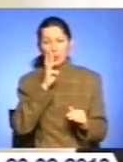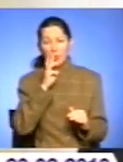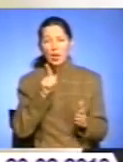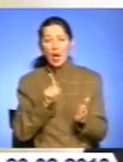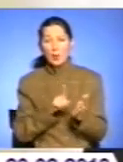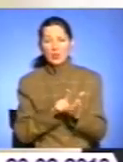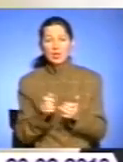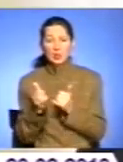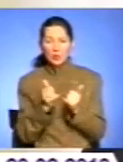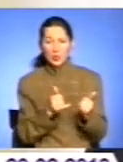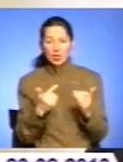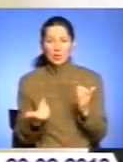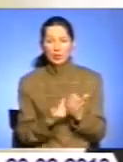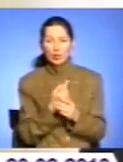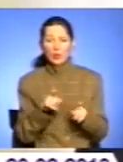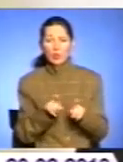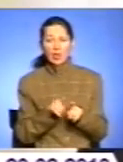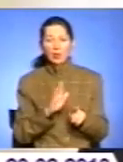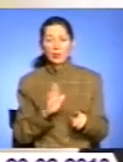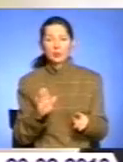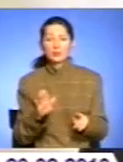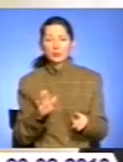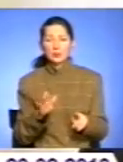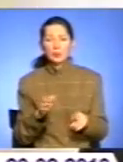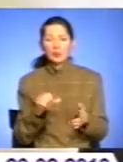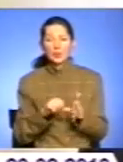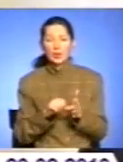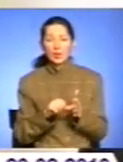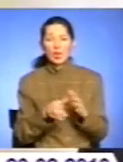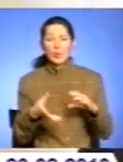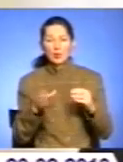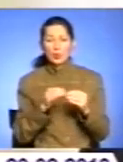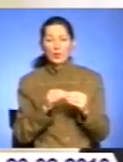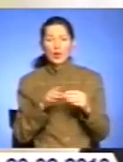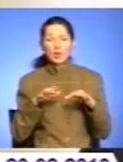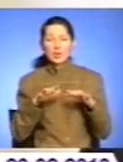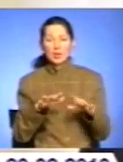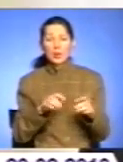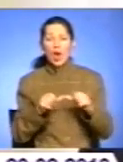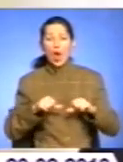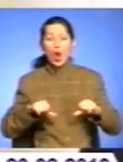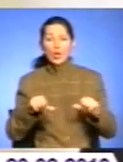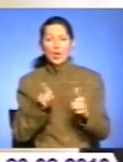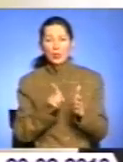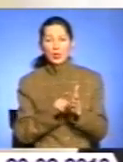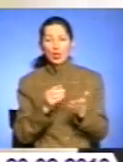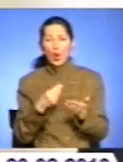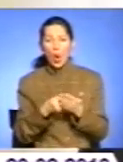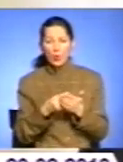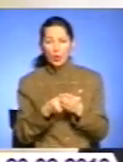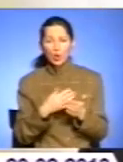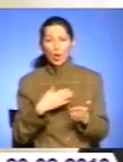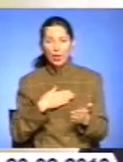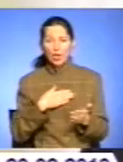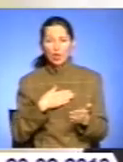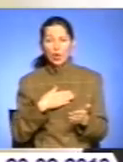забезпечення, знову-таки, ми були з Андрієм Володимировичем присутні на підсумкових заходах колеги пенсійного фонду нашого обласного. Знову-таки,